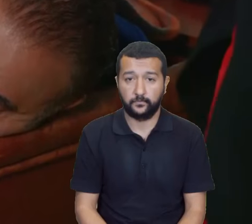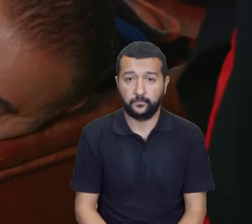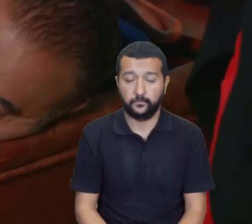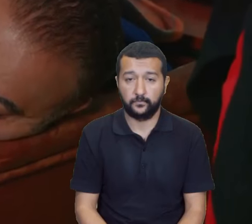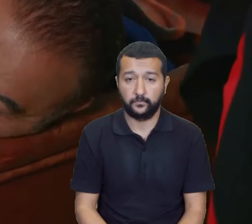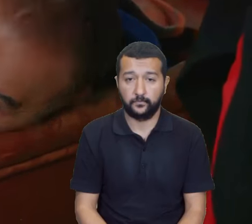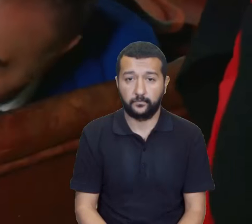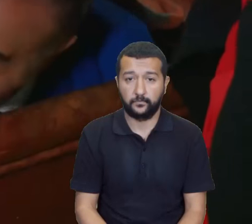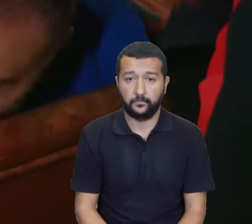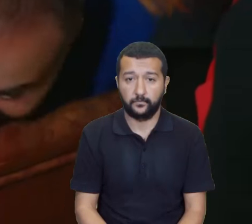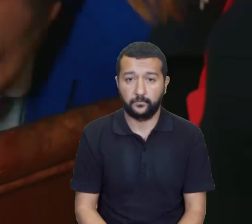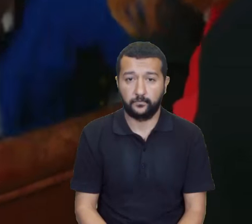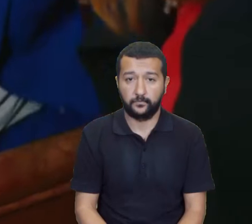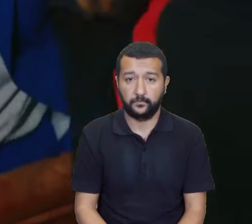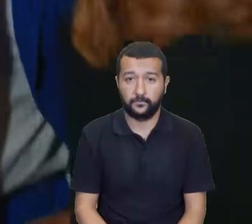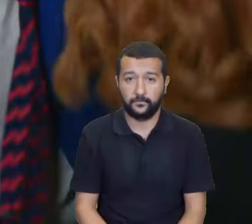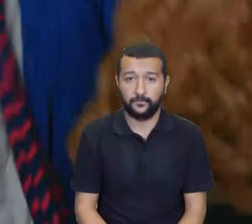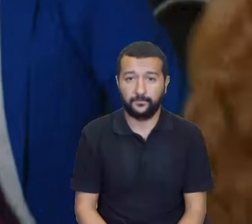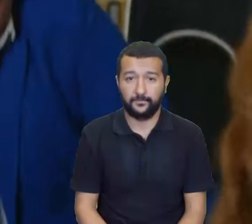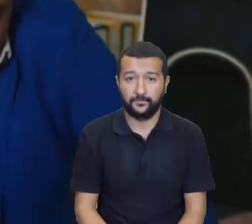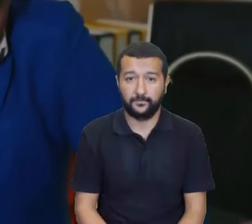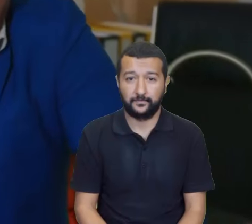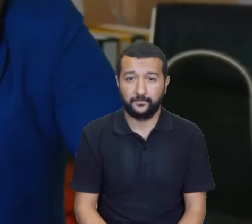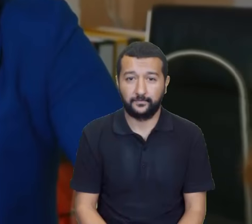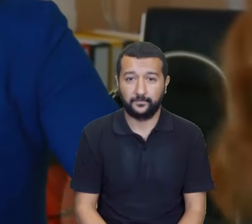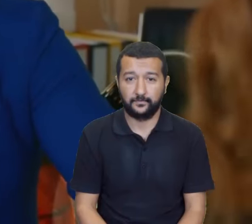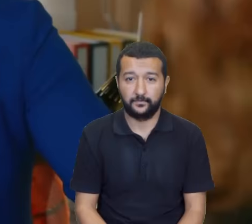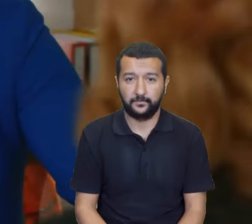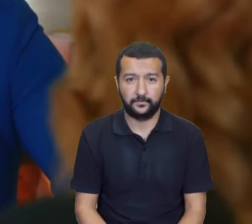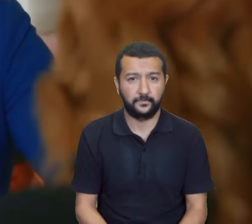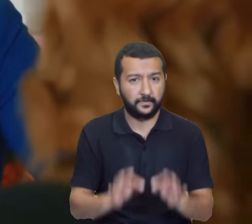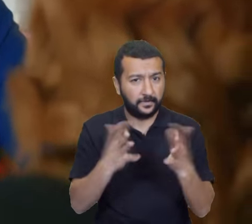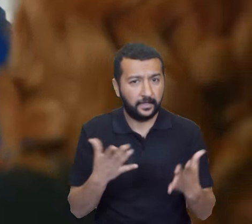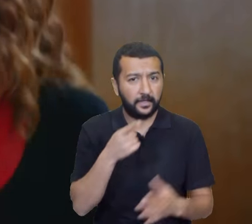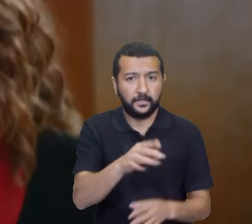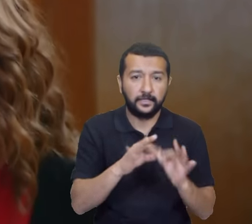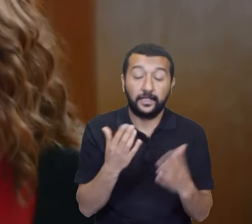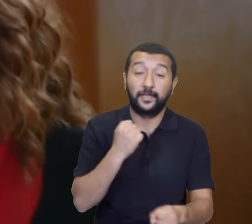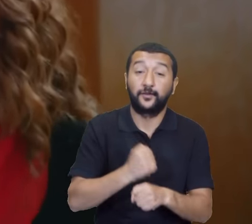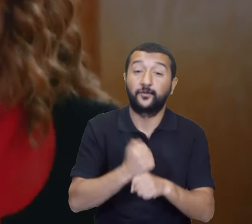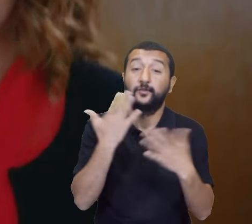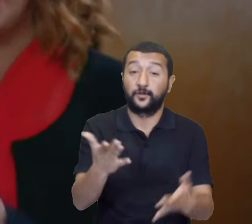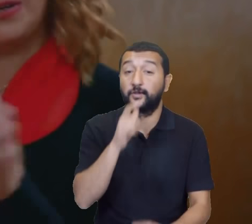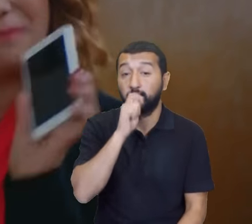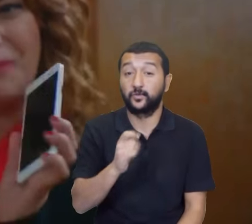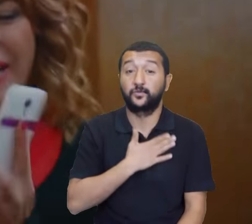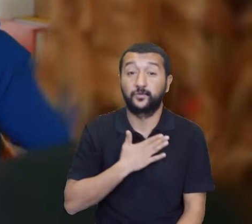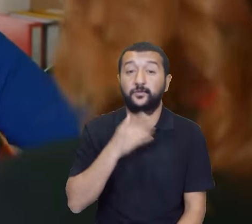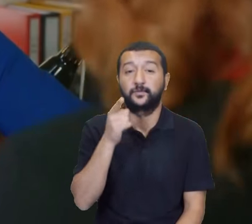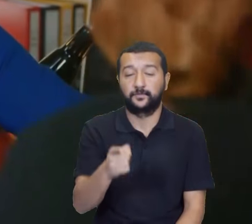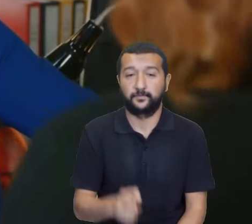Kulağına tuttu. Şener sarsılarak dizlerinin üstünde kalktı. Nerede? Hey. Günaydın